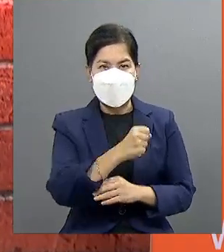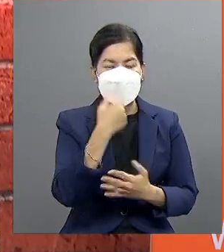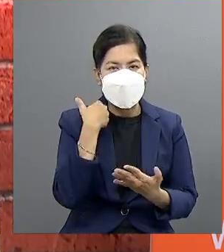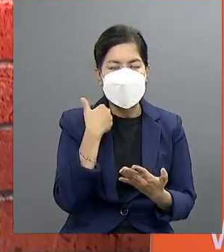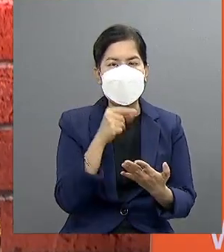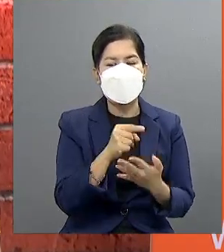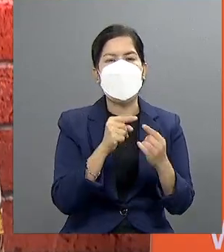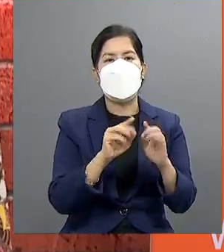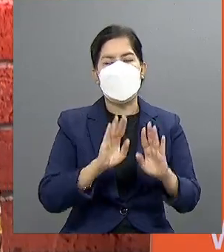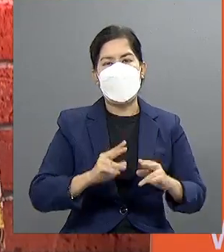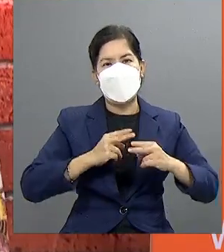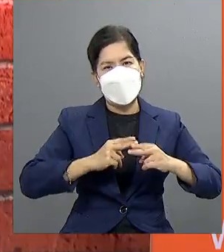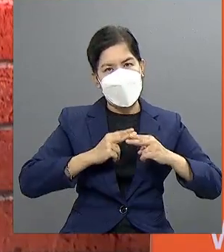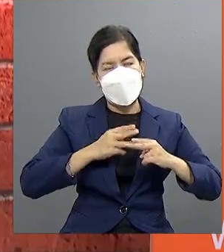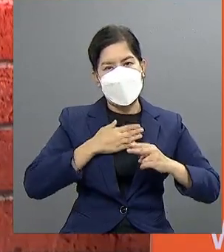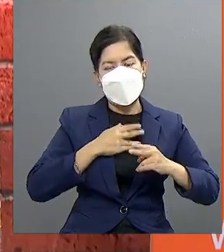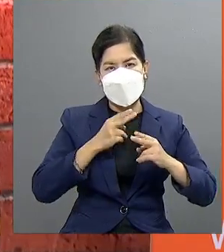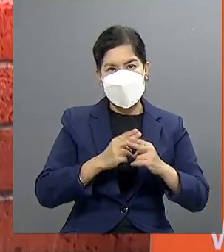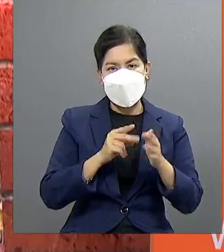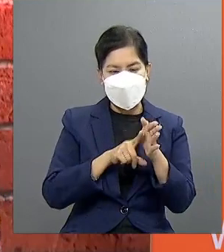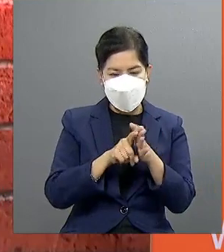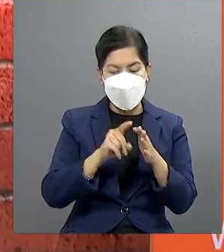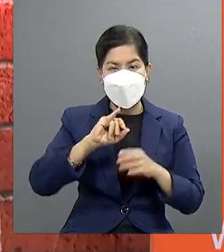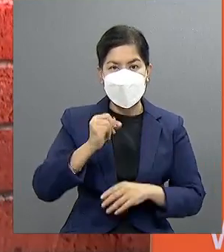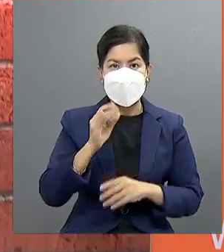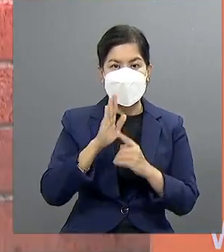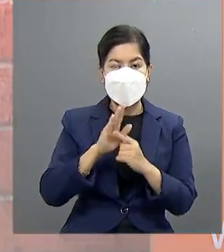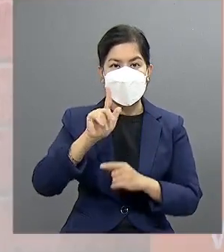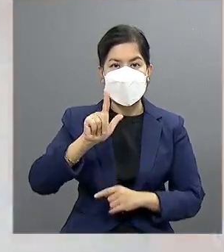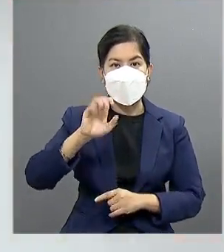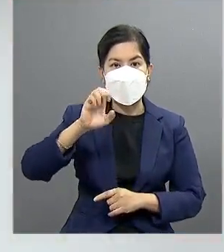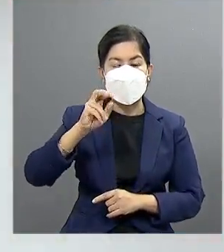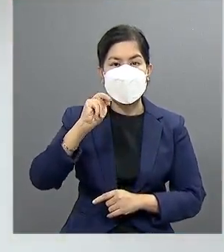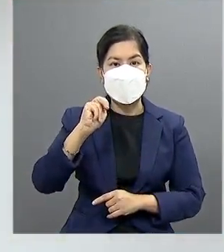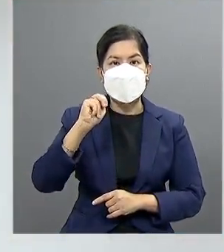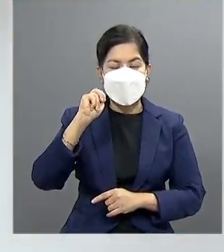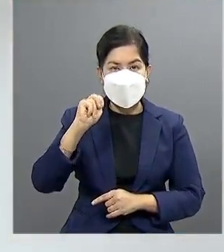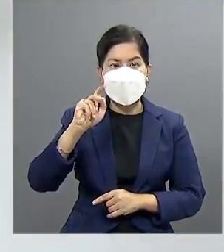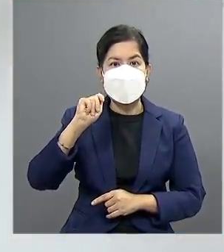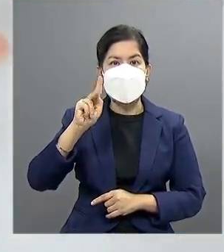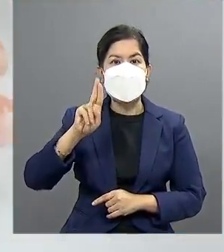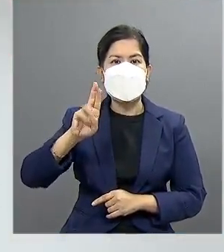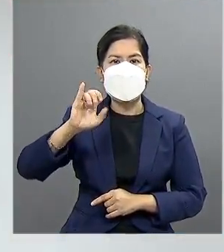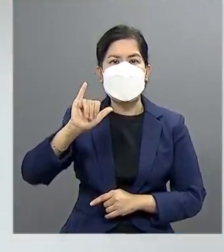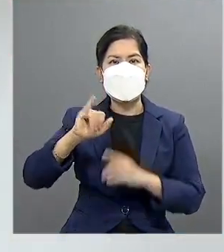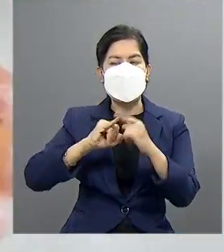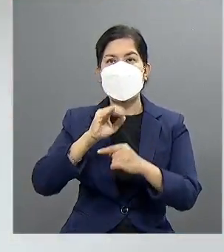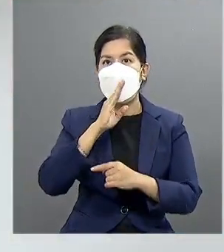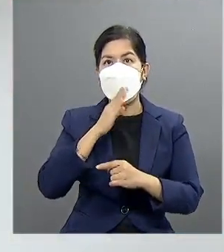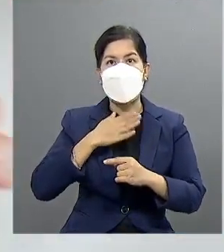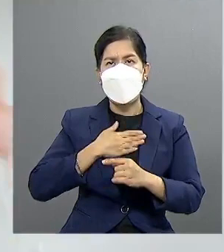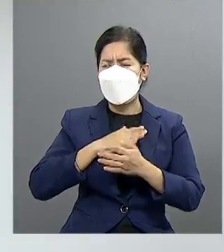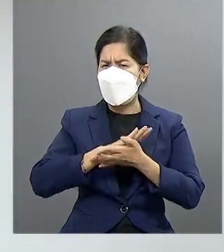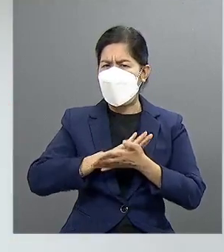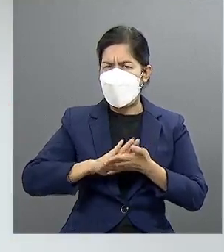ากับเป็นจากจุลินทรีย์ที่อยู่ในร่างกายทีนี้ประเด็นถ้าเราอ่ะสะอาดเกินไปคําว่าสะอาดไม่ถึงว่าไม่เคยเจออะไรเลยเท้าไม่เคยติดดิน